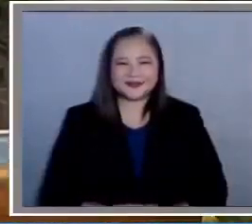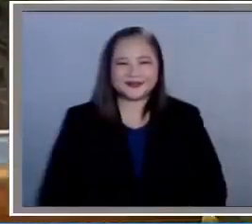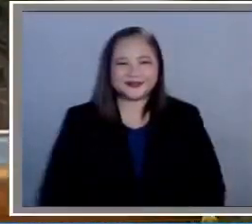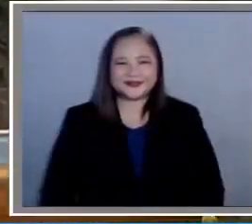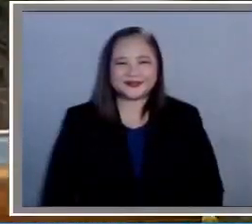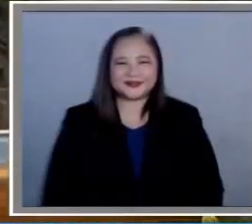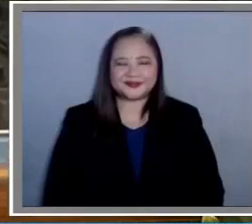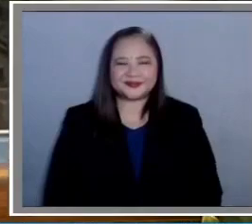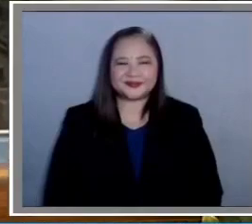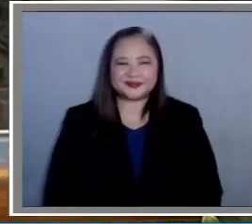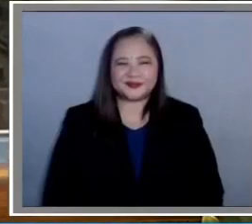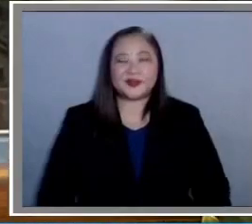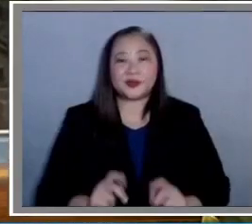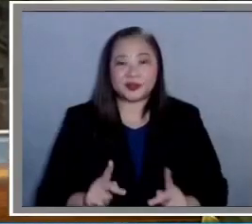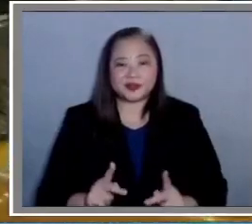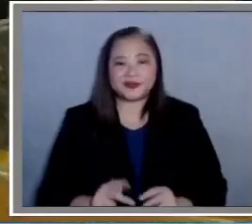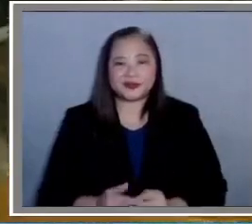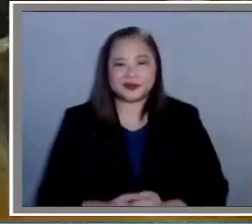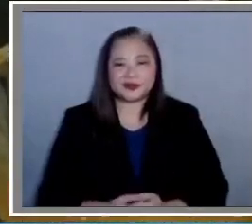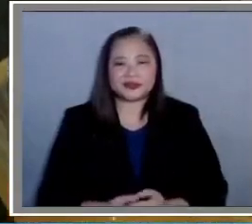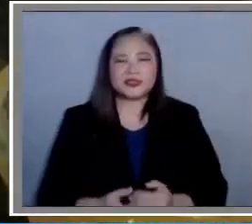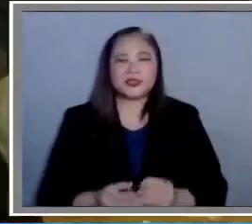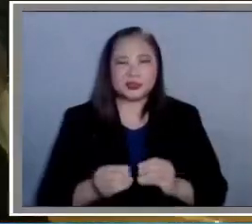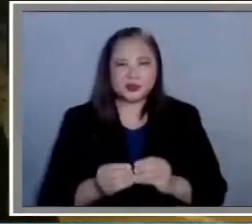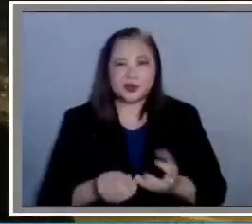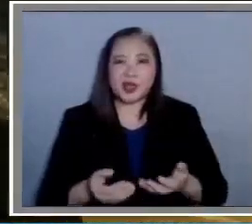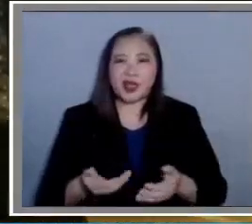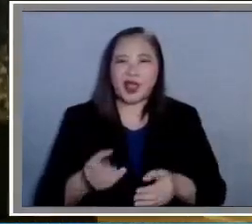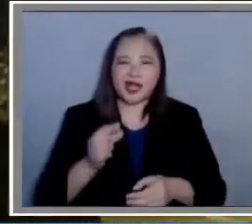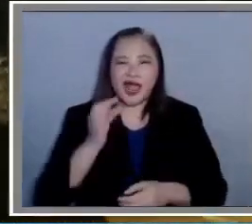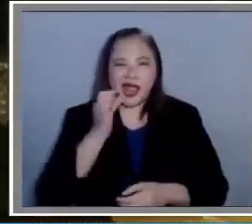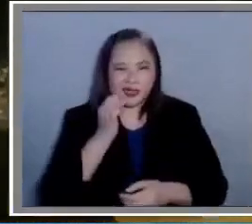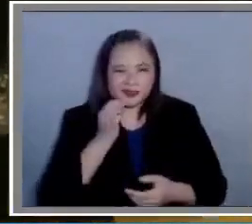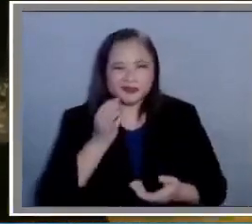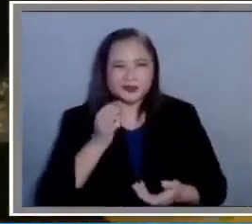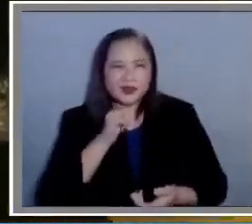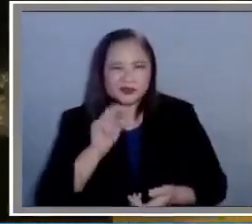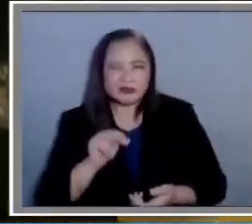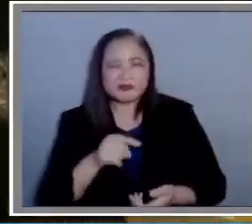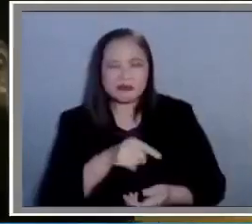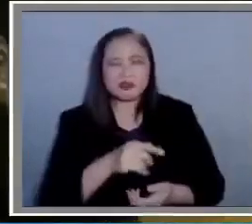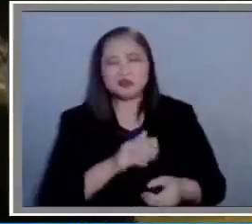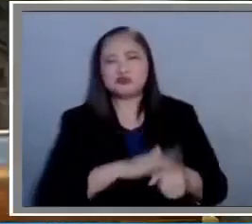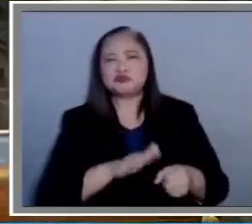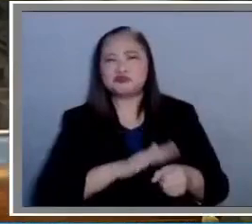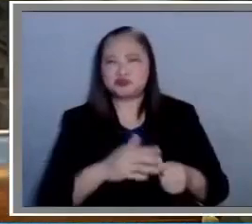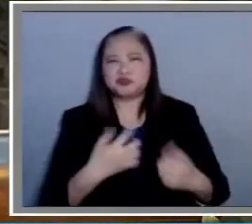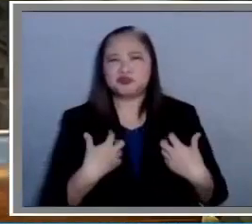Eh bakit nga ba maglagay ka pa ng chicharon? Eh pwede naman ganito. Healthy pa.